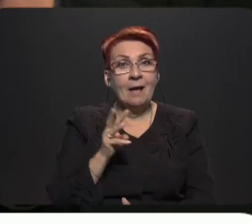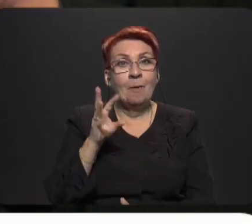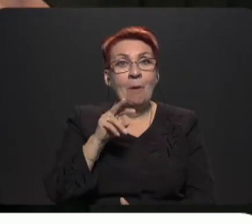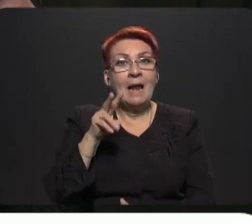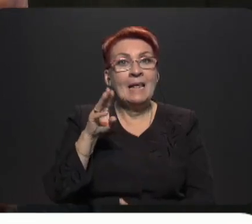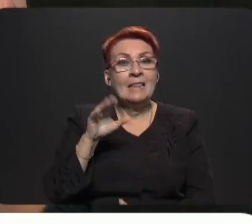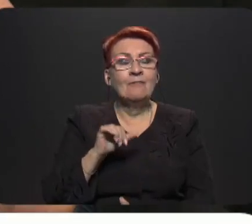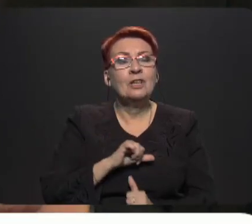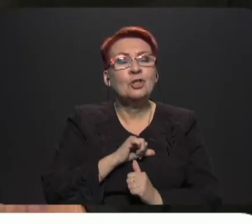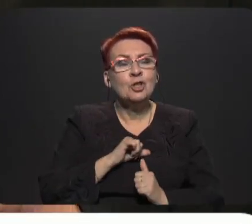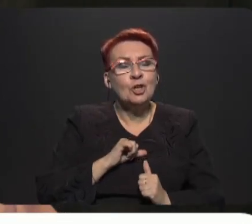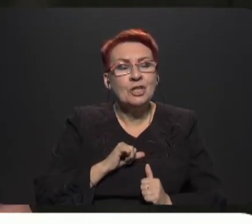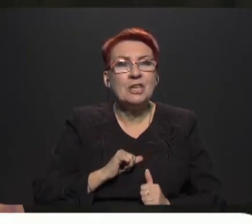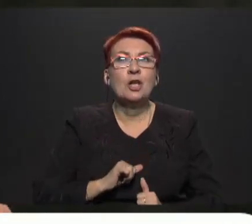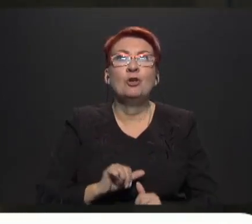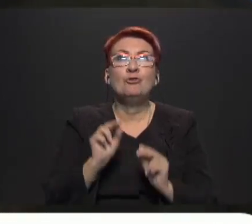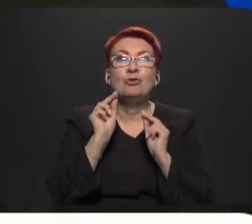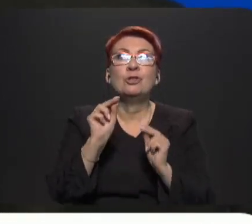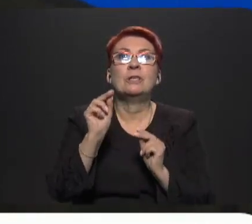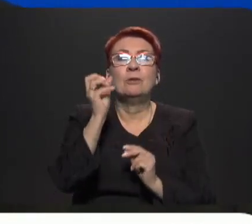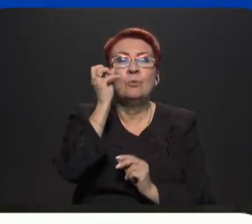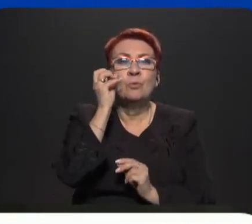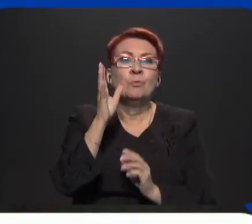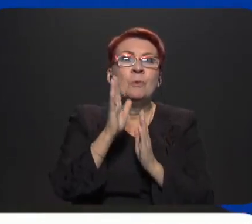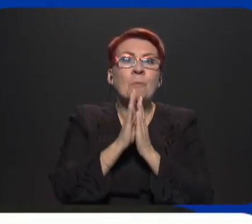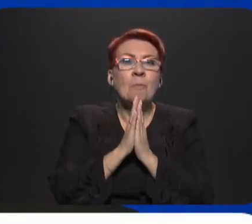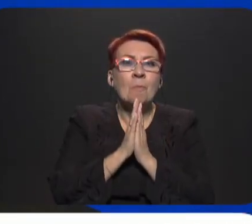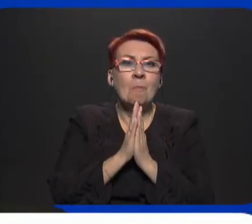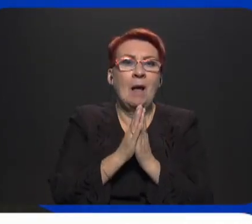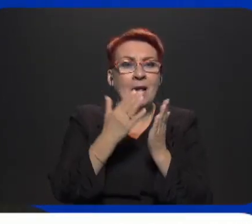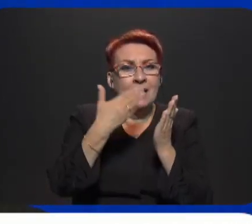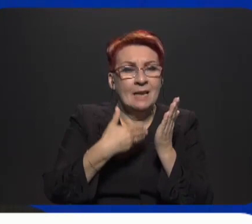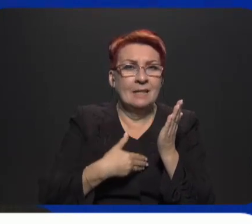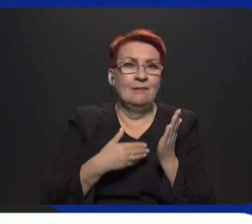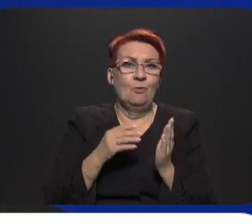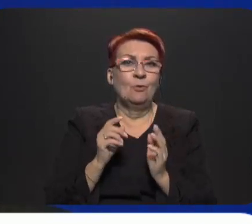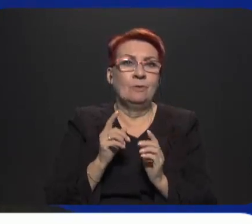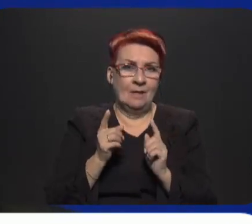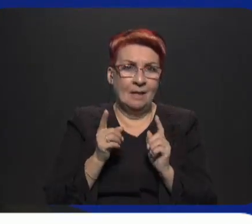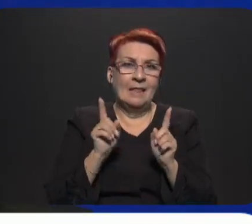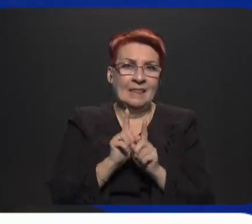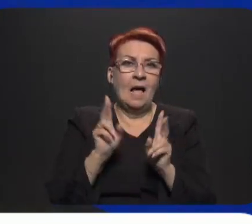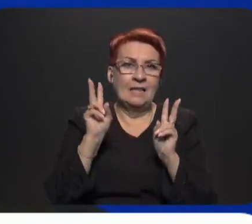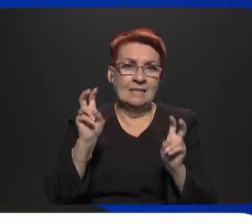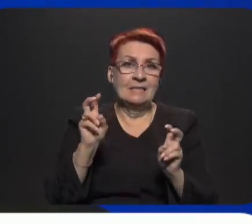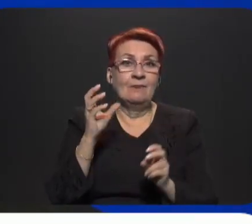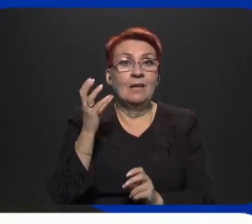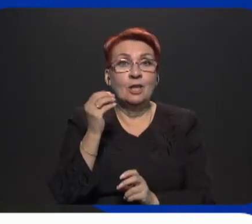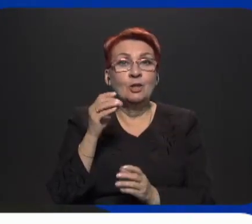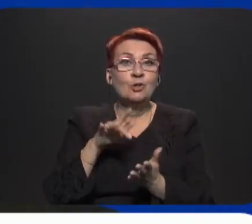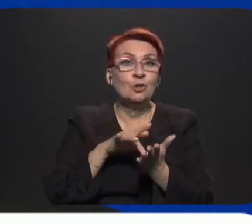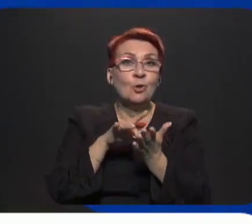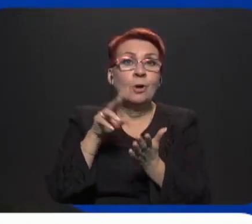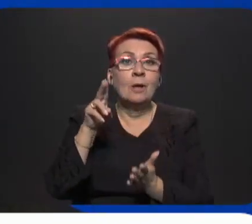очень сердечная молитва, да, такая умная молитва ее действительно называют. Да. И еще это